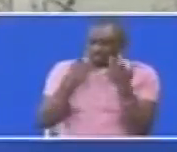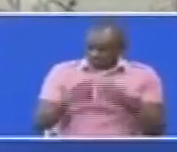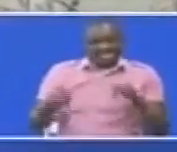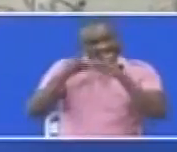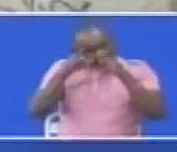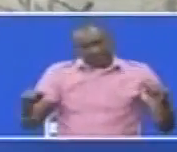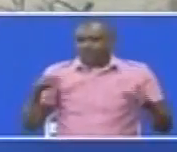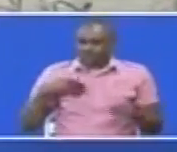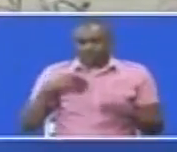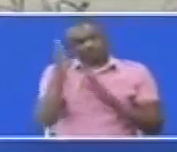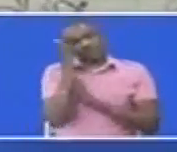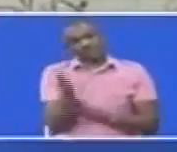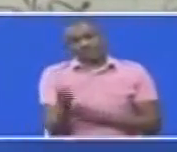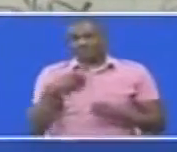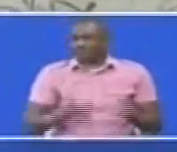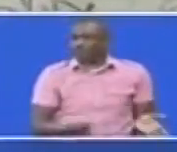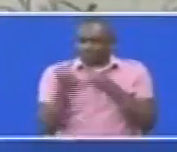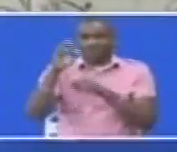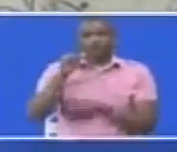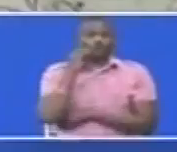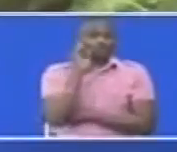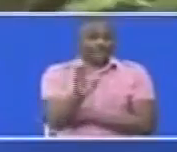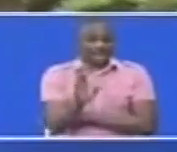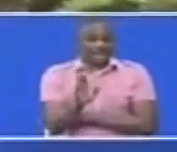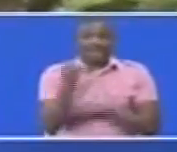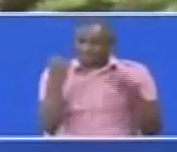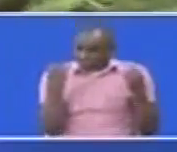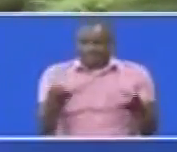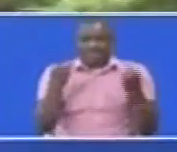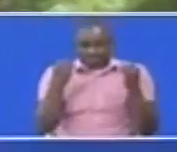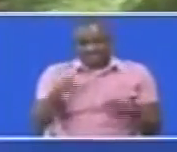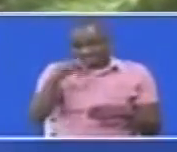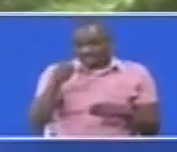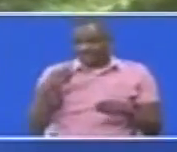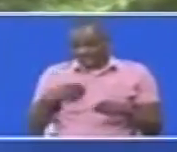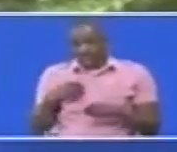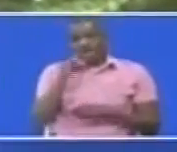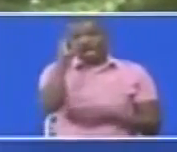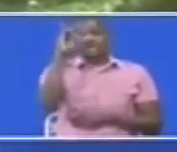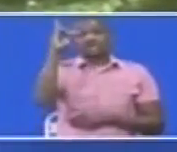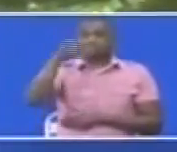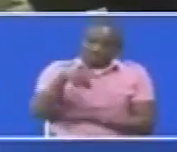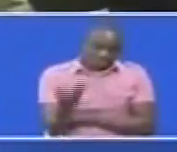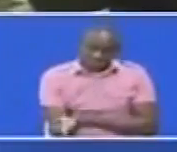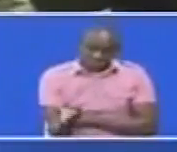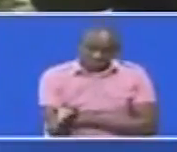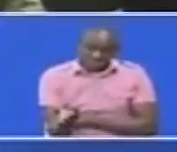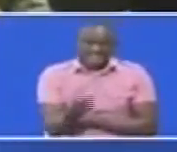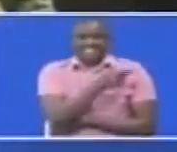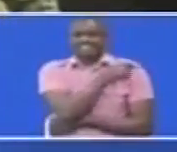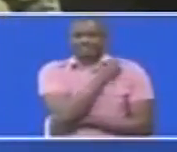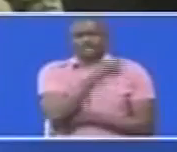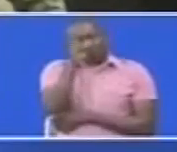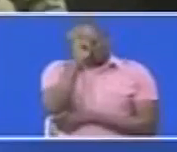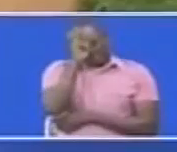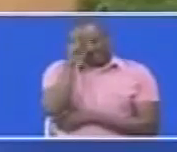ya makazi waliofurushwa kutoka kwao. Wengi wakisalia wahamiaji ndani ya mji wao. Inspekta mkuu wa polisi